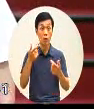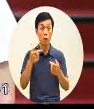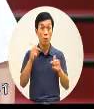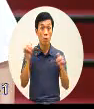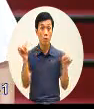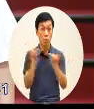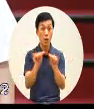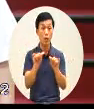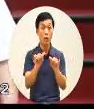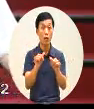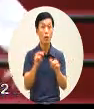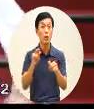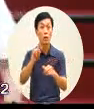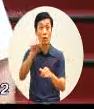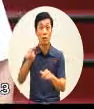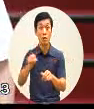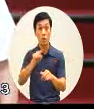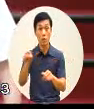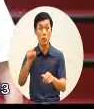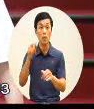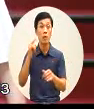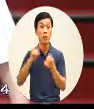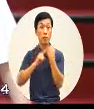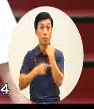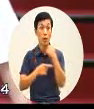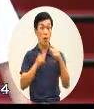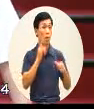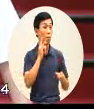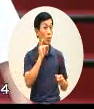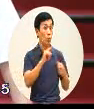母法，为什么差别了呢？